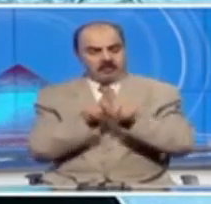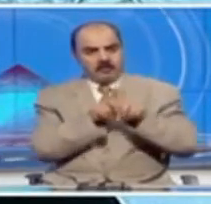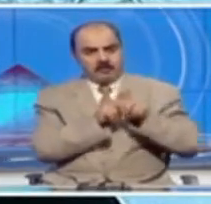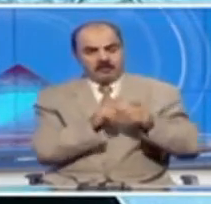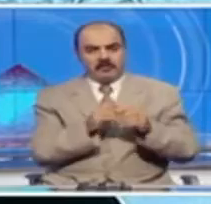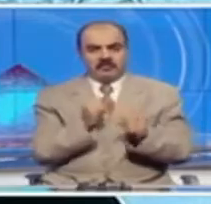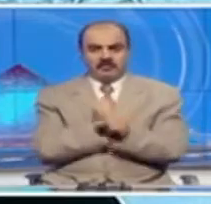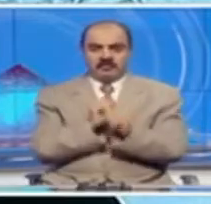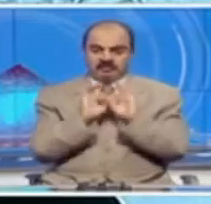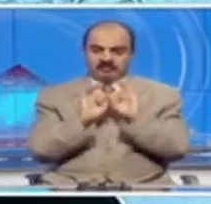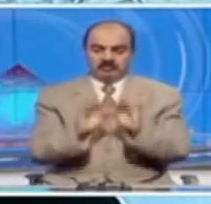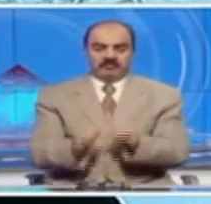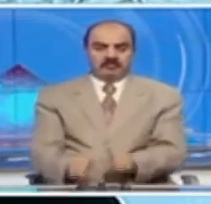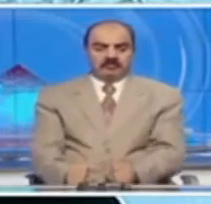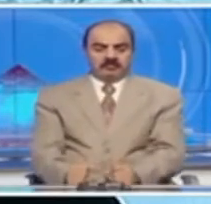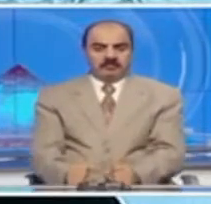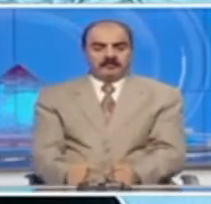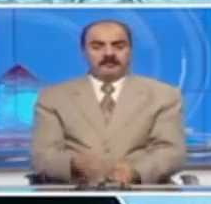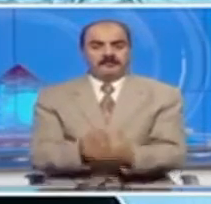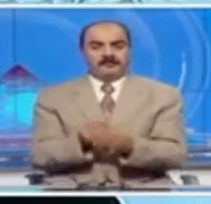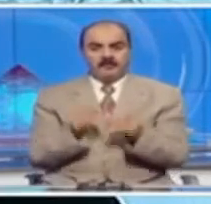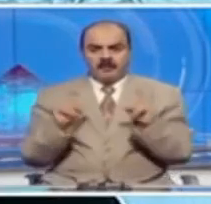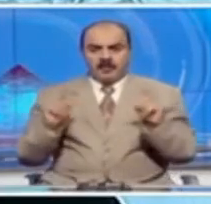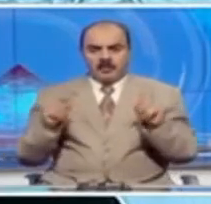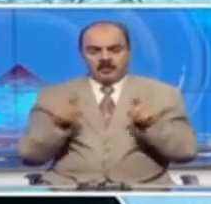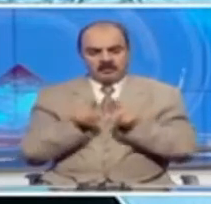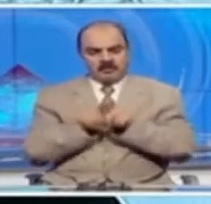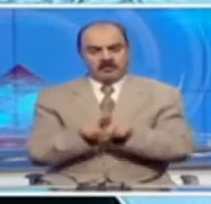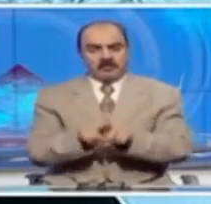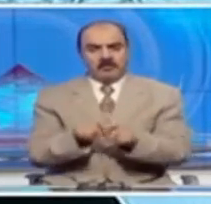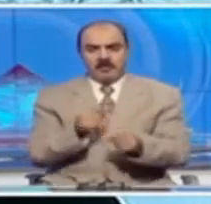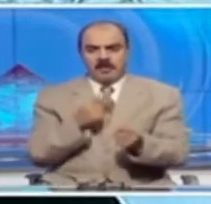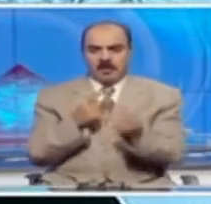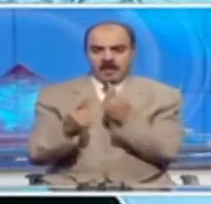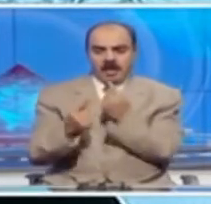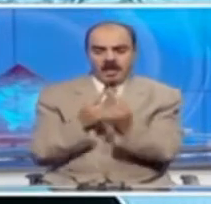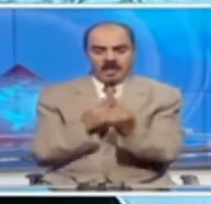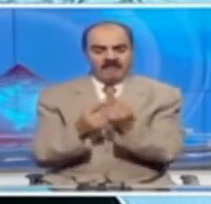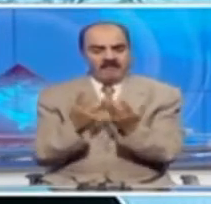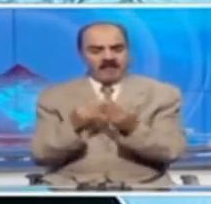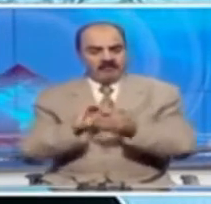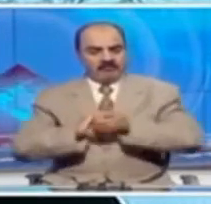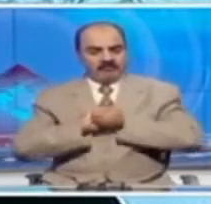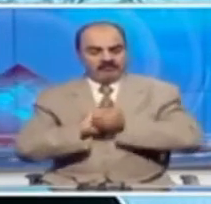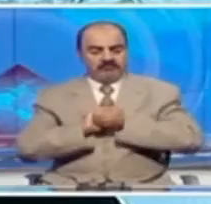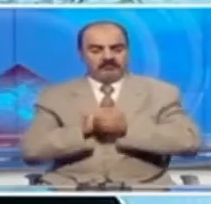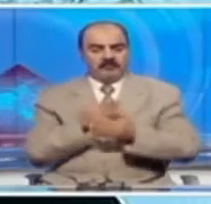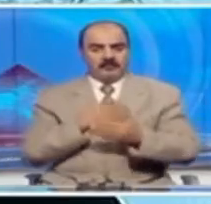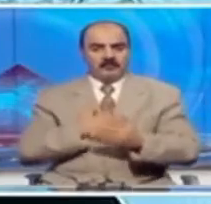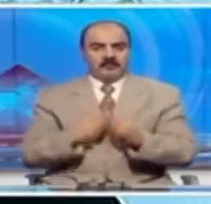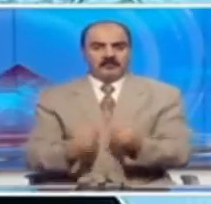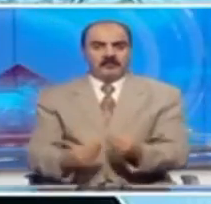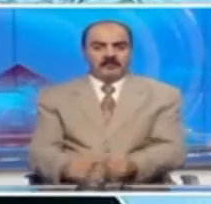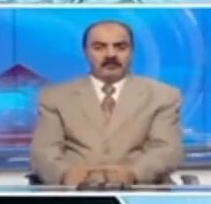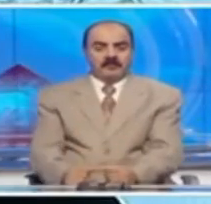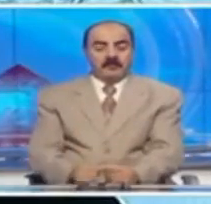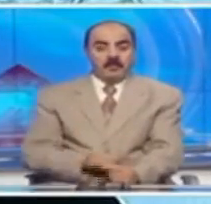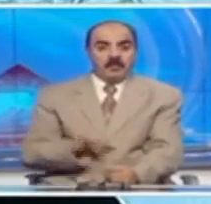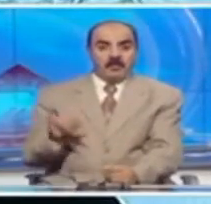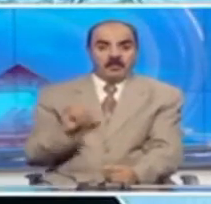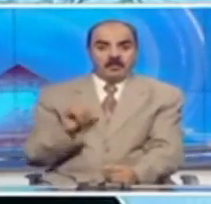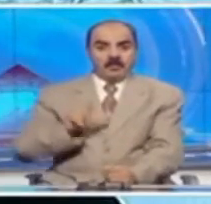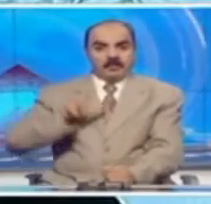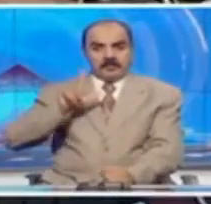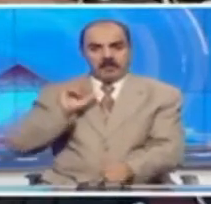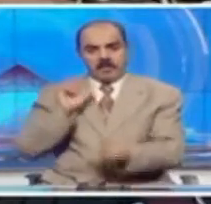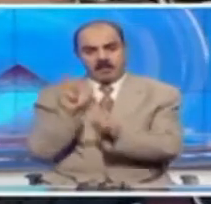عملي وفي إطار متميز من الحوار والتعاون والتضامن. اهتمام القيادة